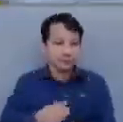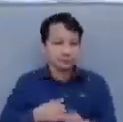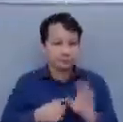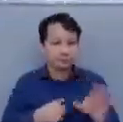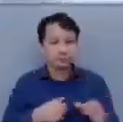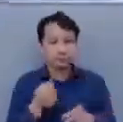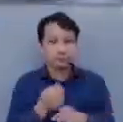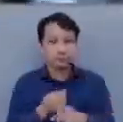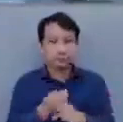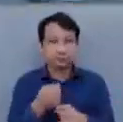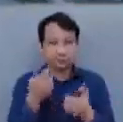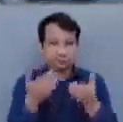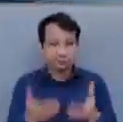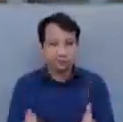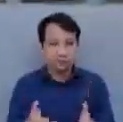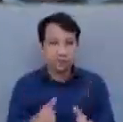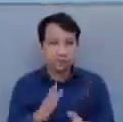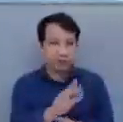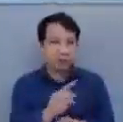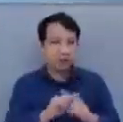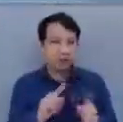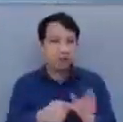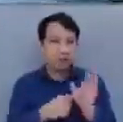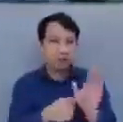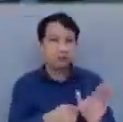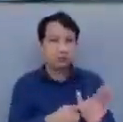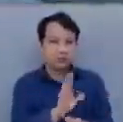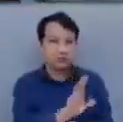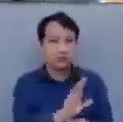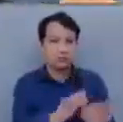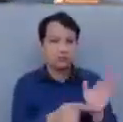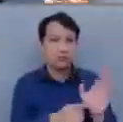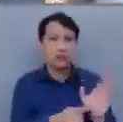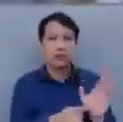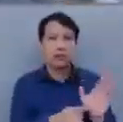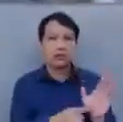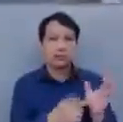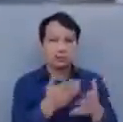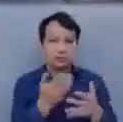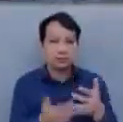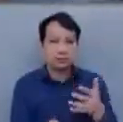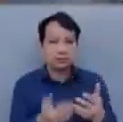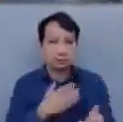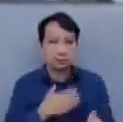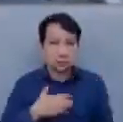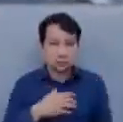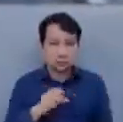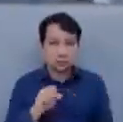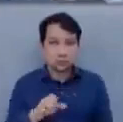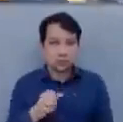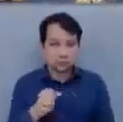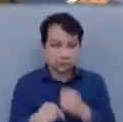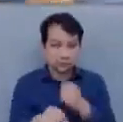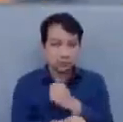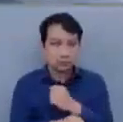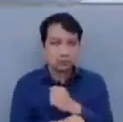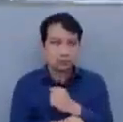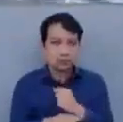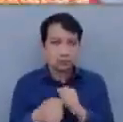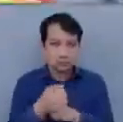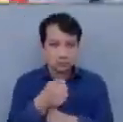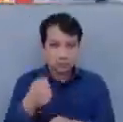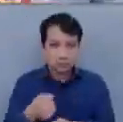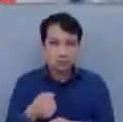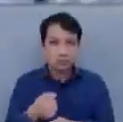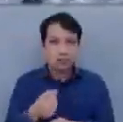driver. Sa kabila nito, naharap siya sa patong-patong na kaso. Kabilang ang carnapping, attempted robbery with intimidation,